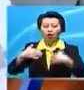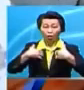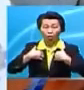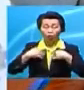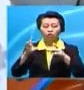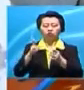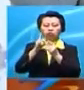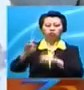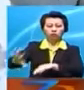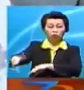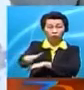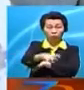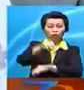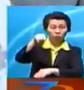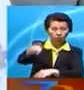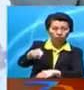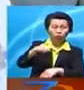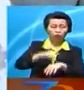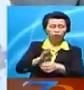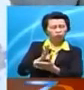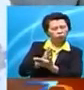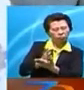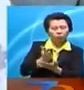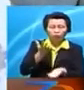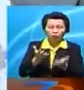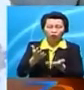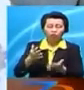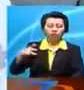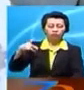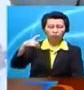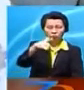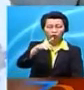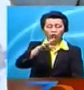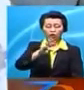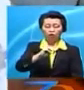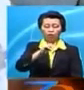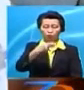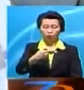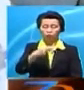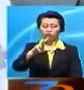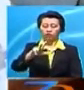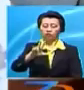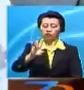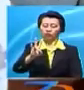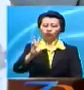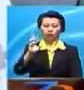di pantai Mozambik disyaki milik pesawat MH370.